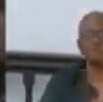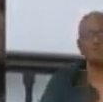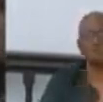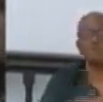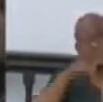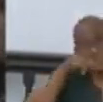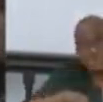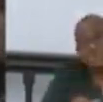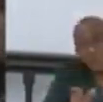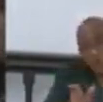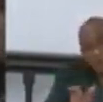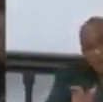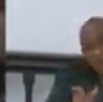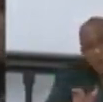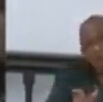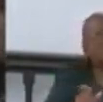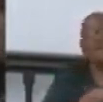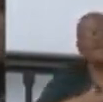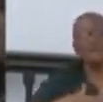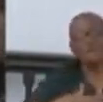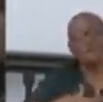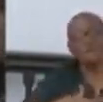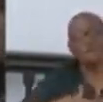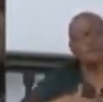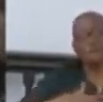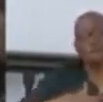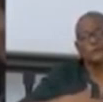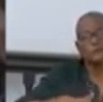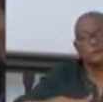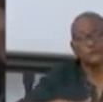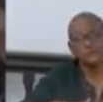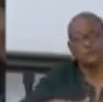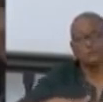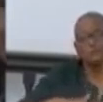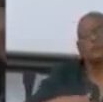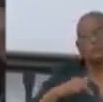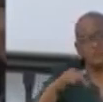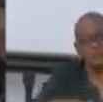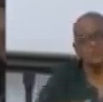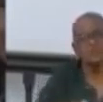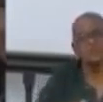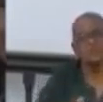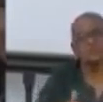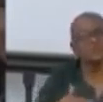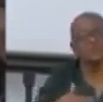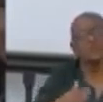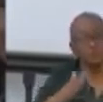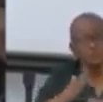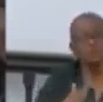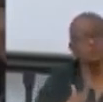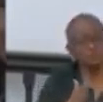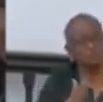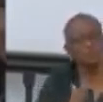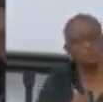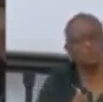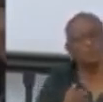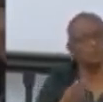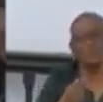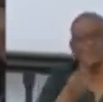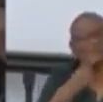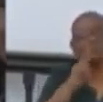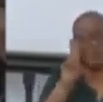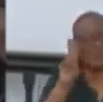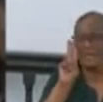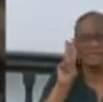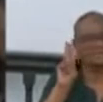ekonomia fusranang di e gro abi anu na inapistor disi. Den seibi tesi disranang sa tewetaki